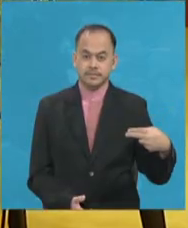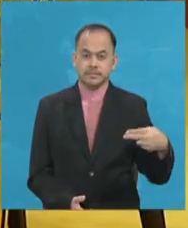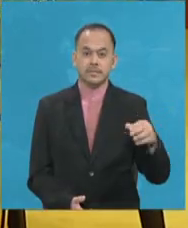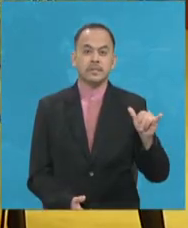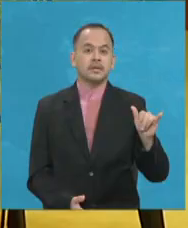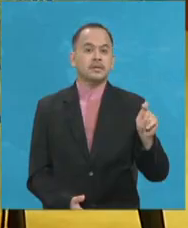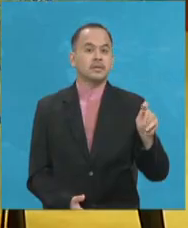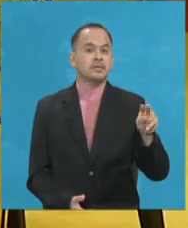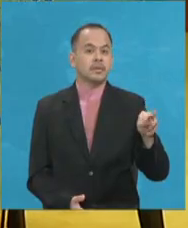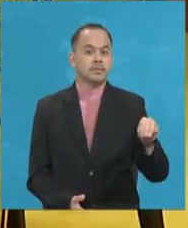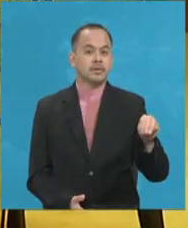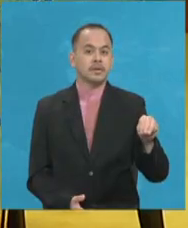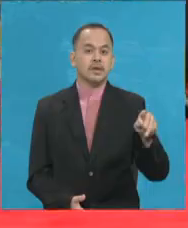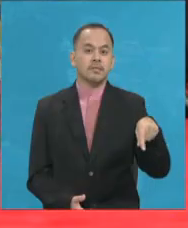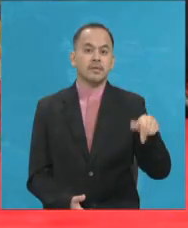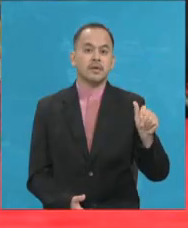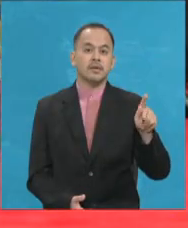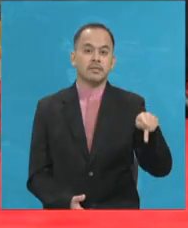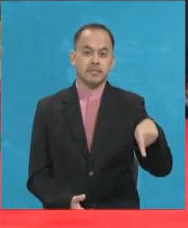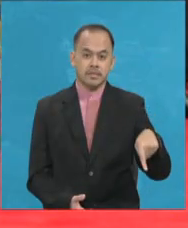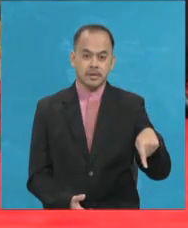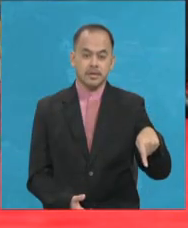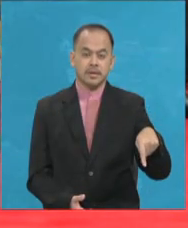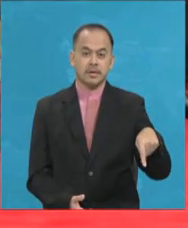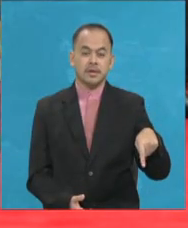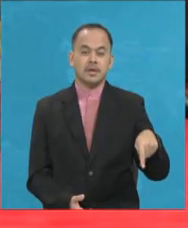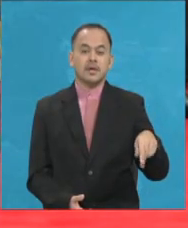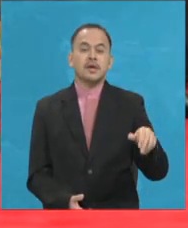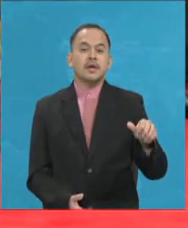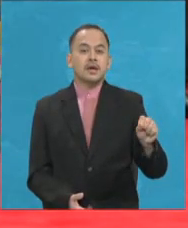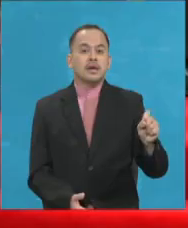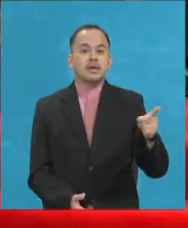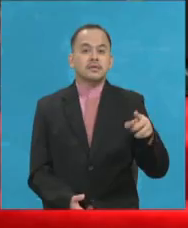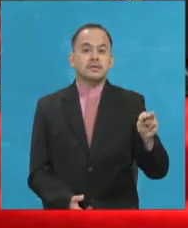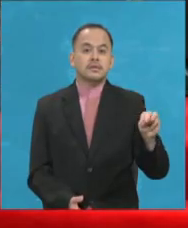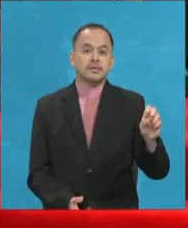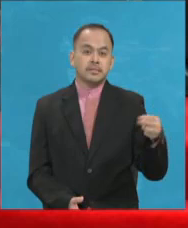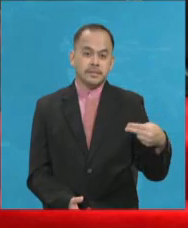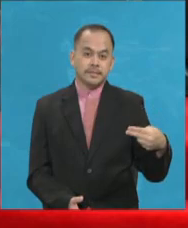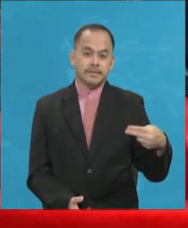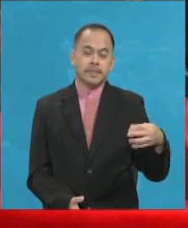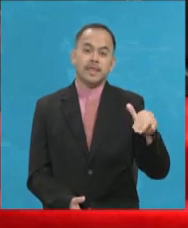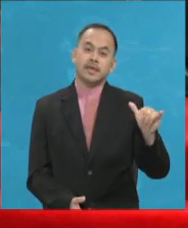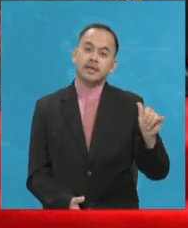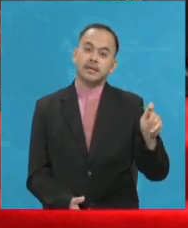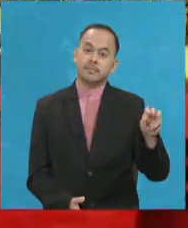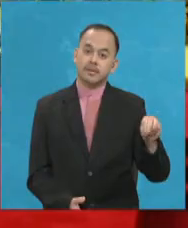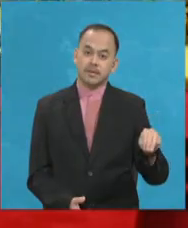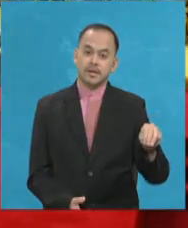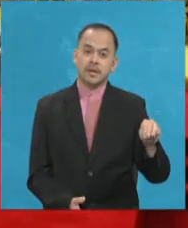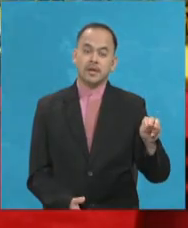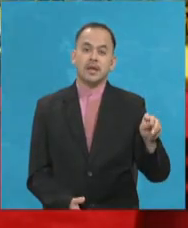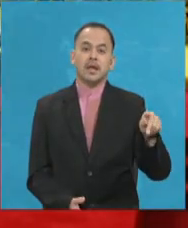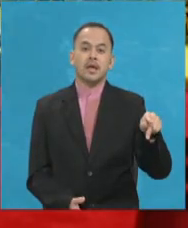yang teramat Mulia Paduka Sri pengiran anak putri azimah nek metu bulqia yang teramat Mulia